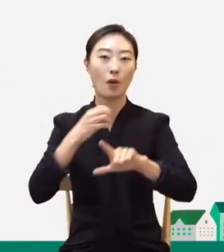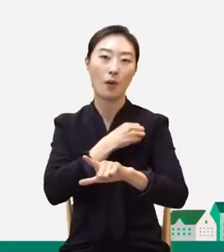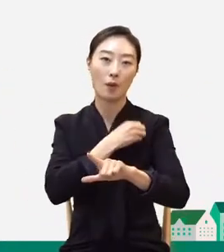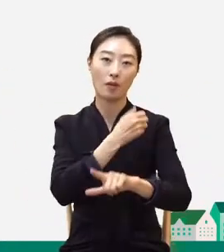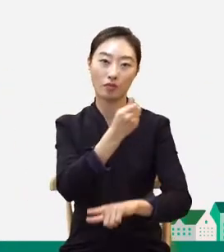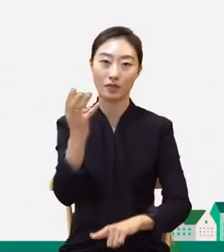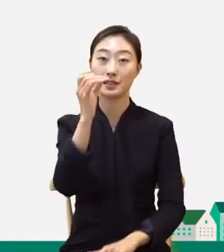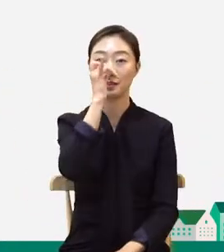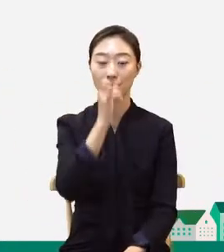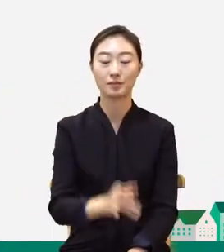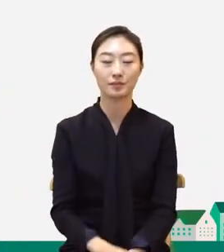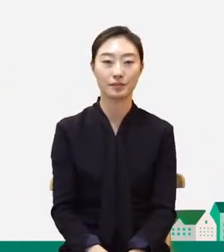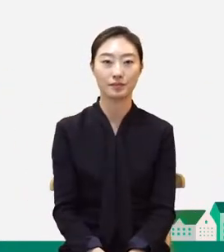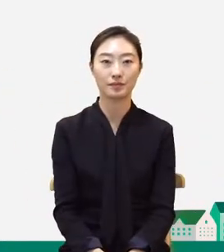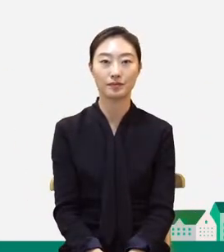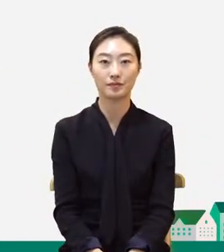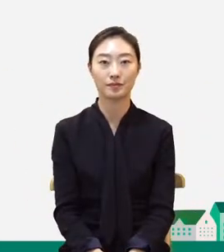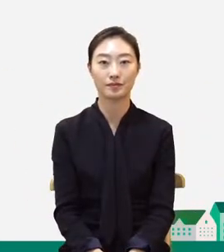계십니다.